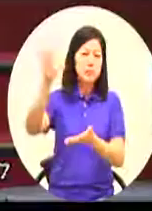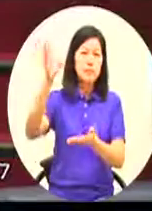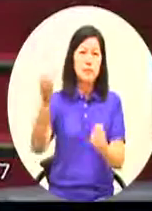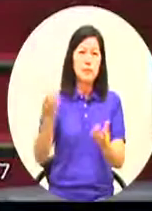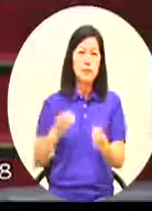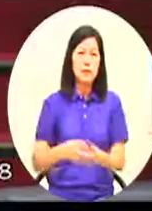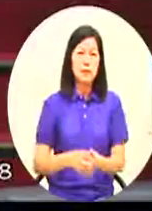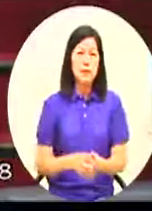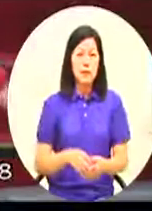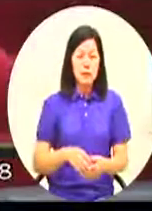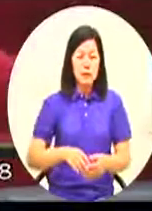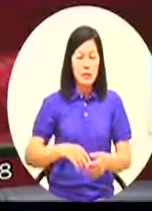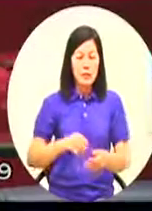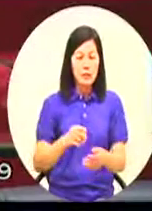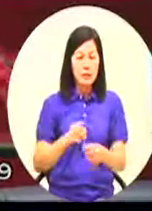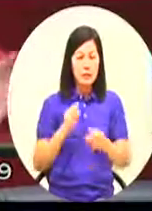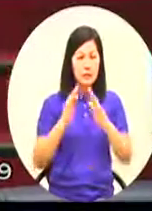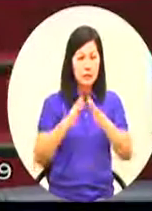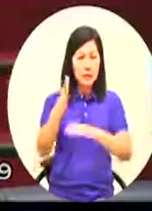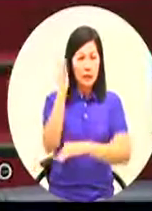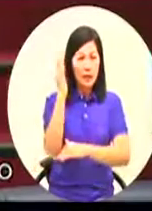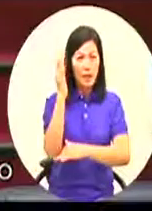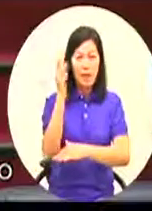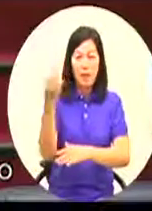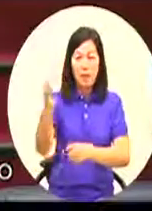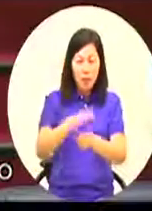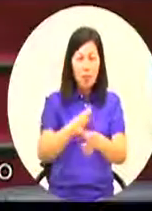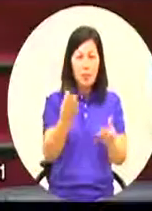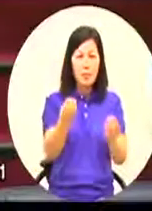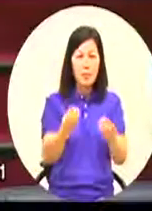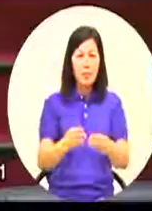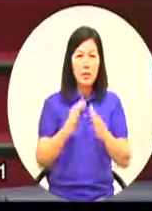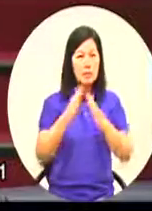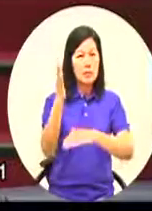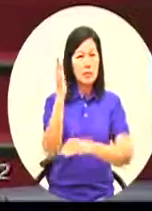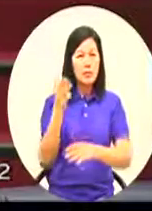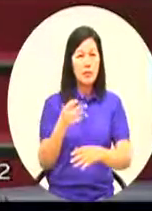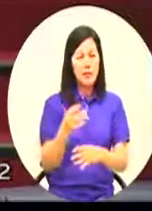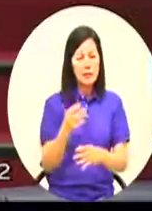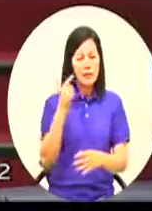要不到，市府把我们当作是二等公民。